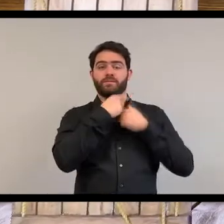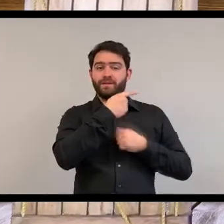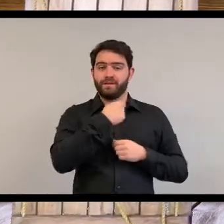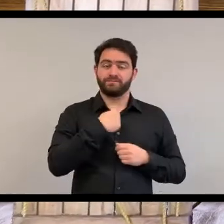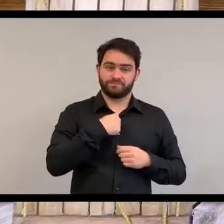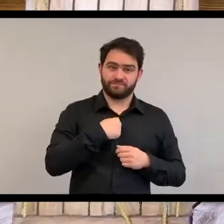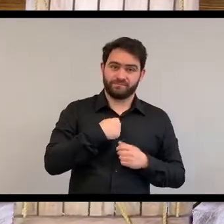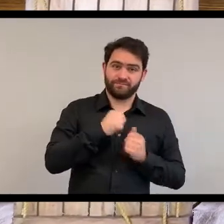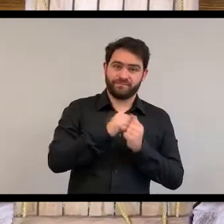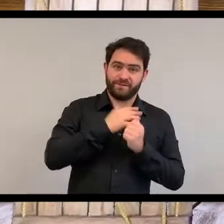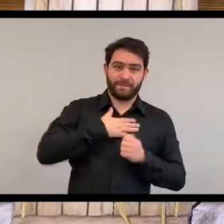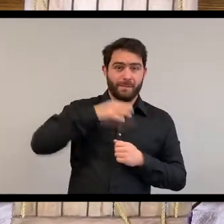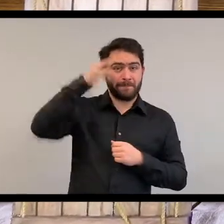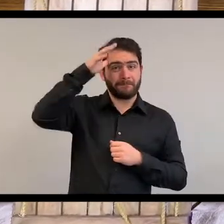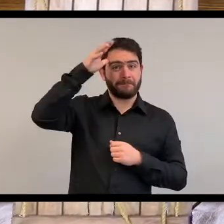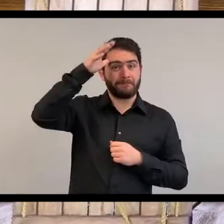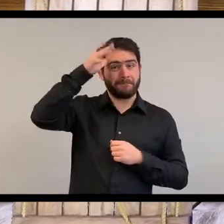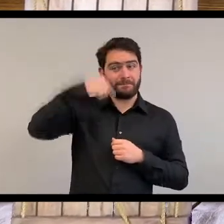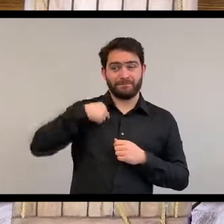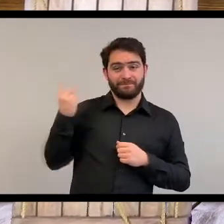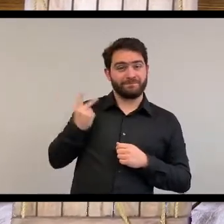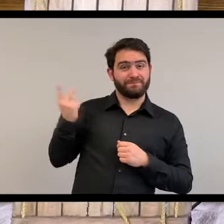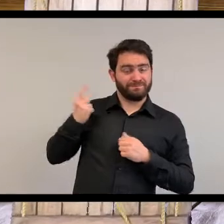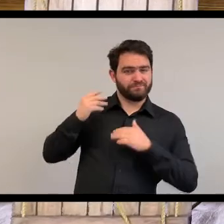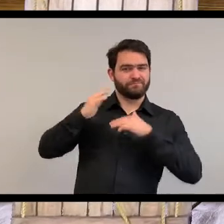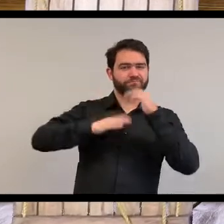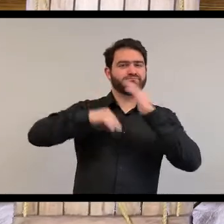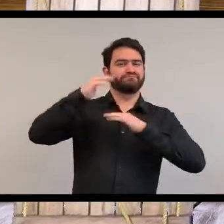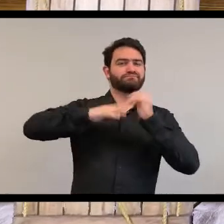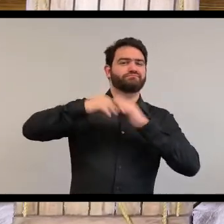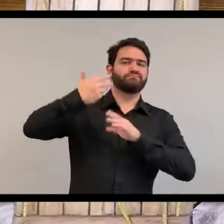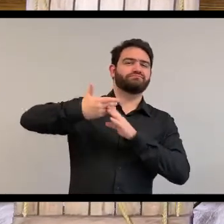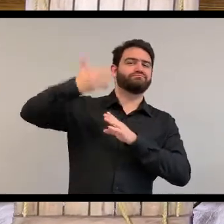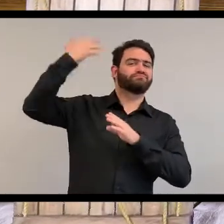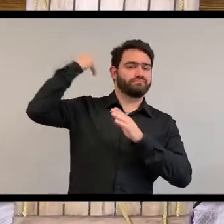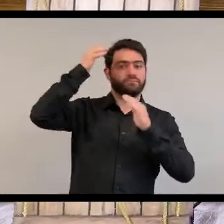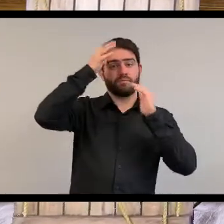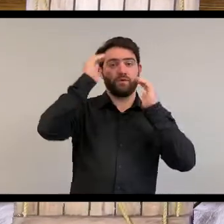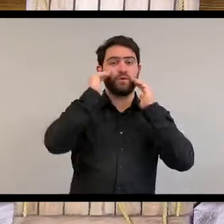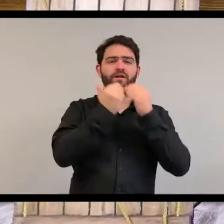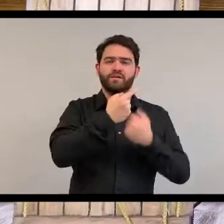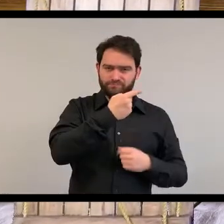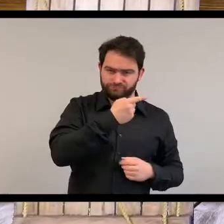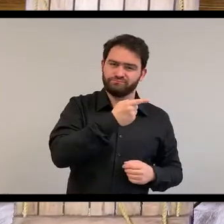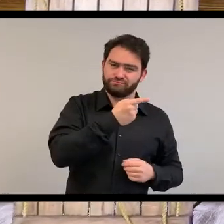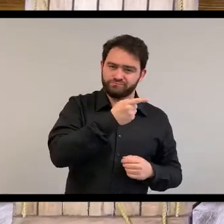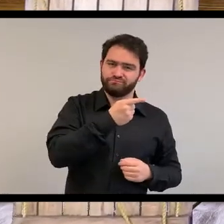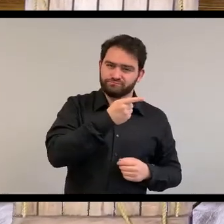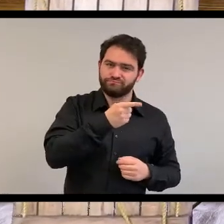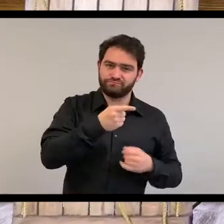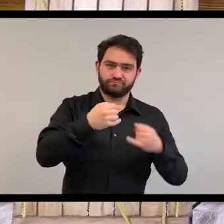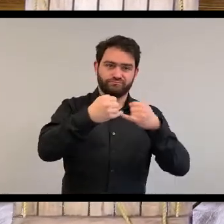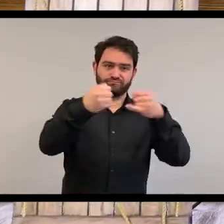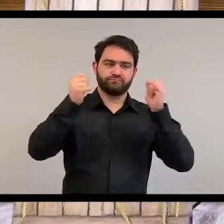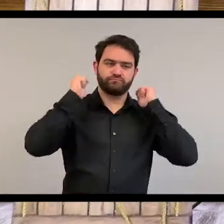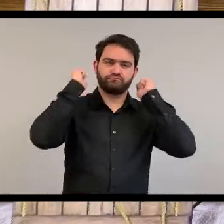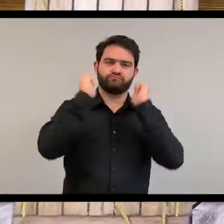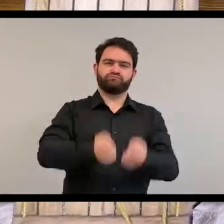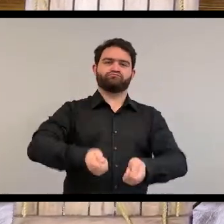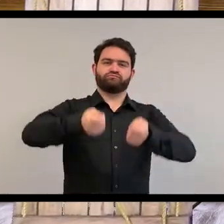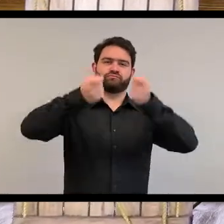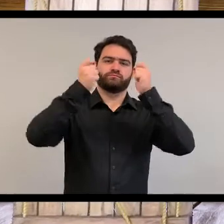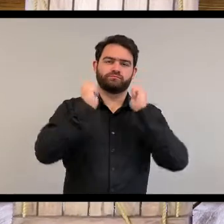Il est venu me voir, puis il m'a demandé que mon père et moi, on construise le toboggan. Et puis, il m'a